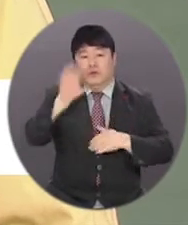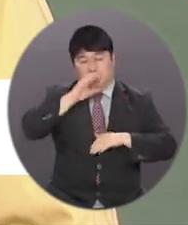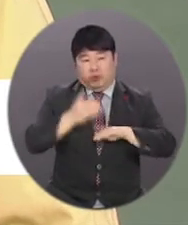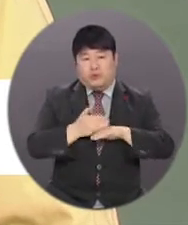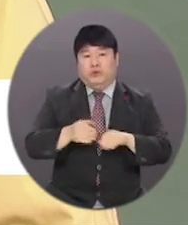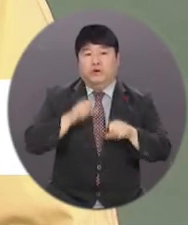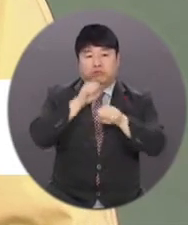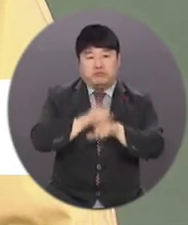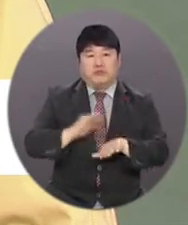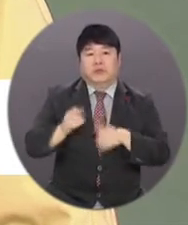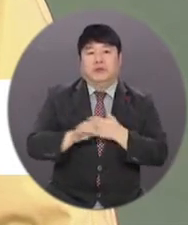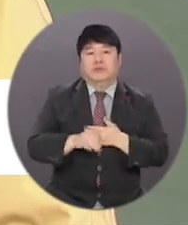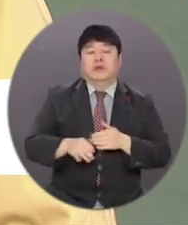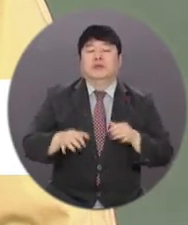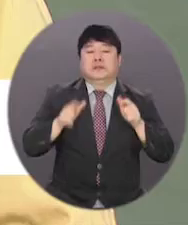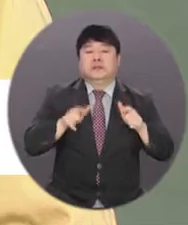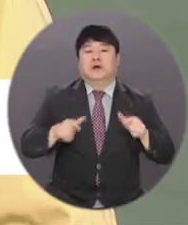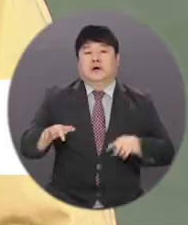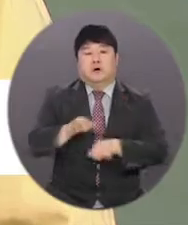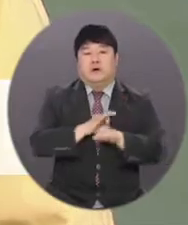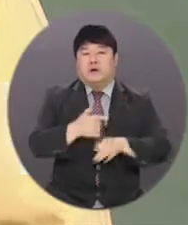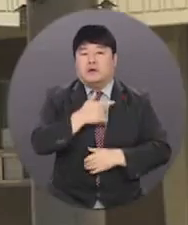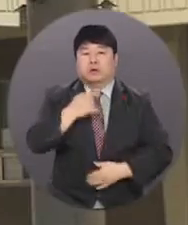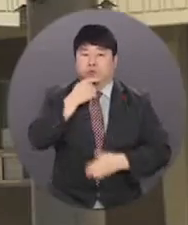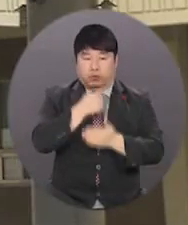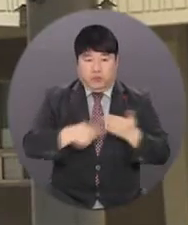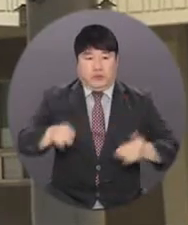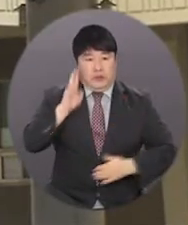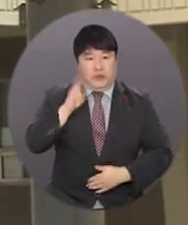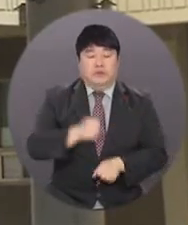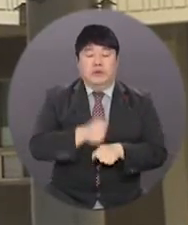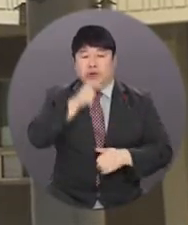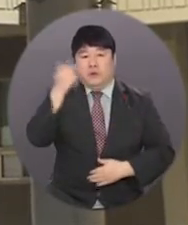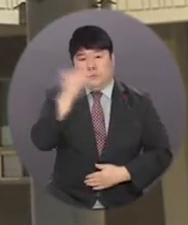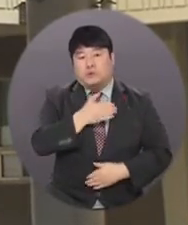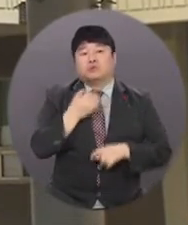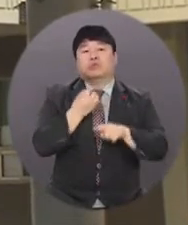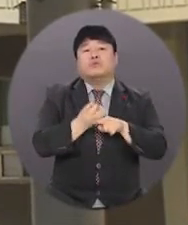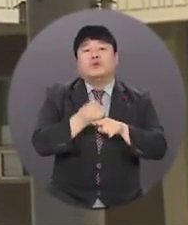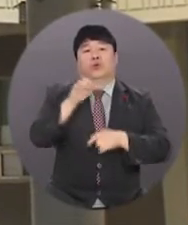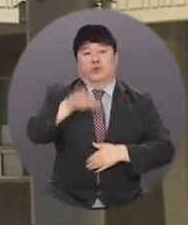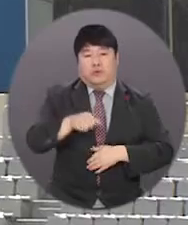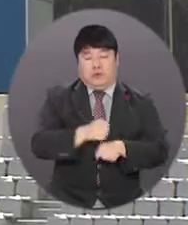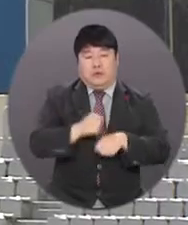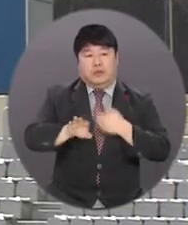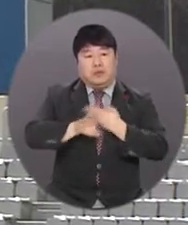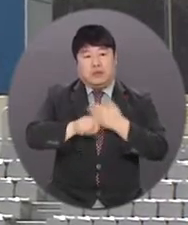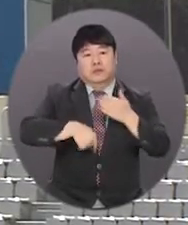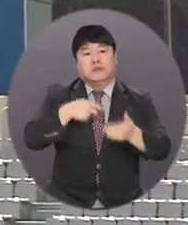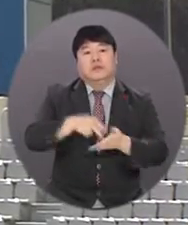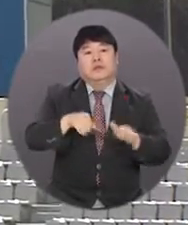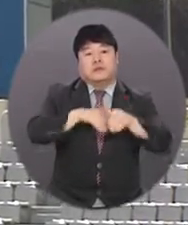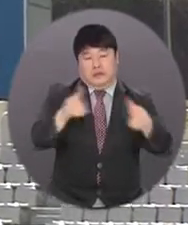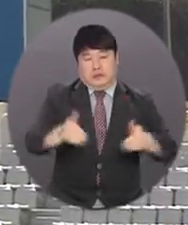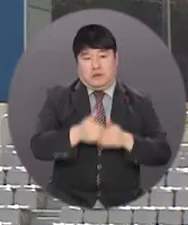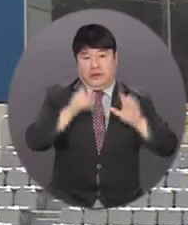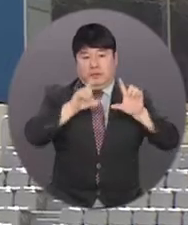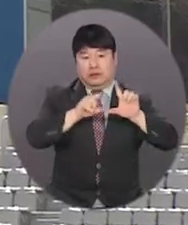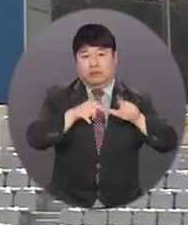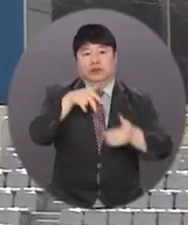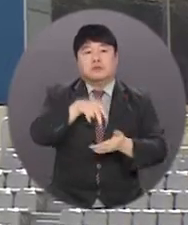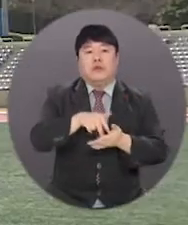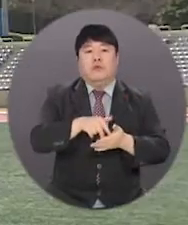무산되면 지역경제에도 큰 손실이 있을 것으로 보고 있습니다. 여수시와 보성군 등 도내 다른 자치단체들도 대부분